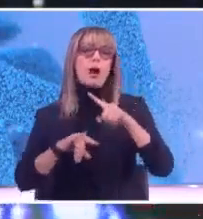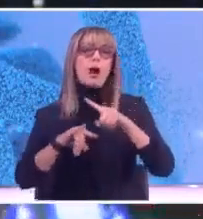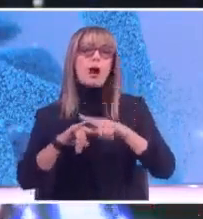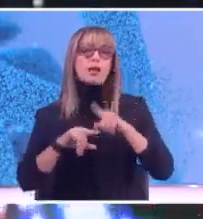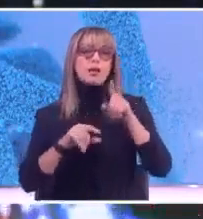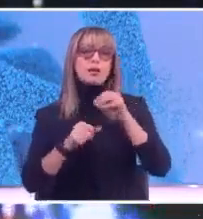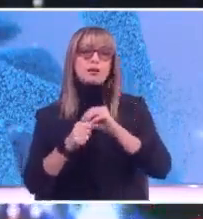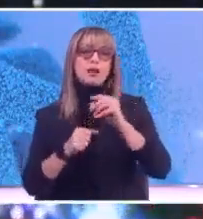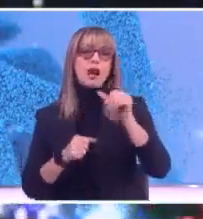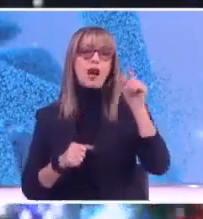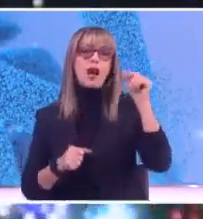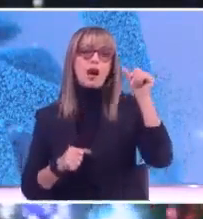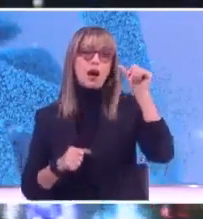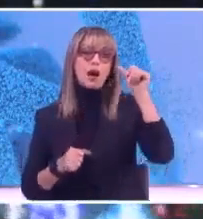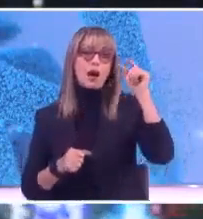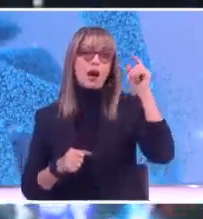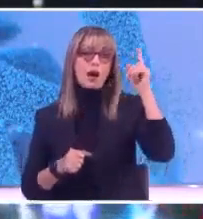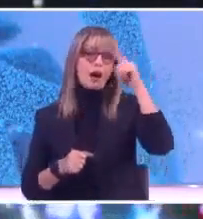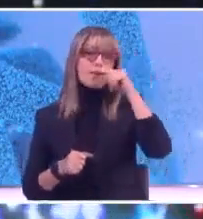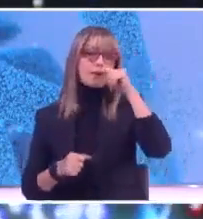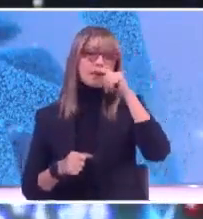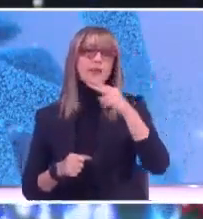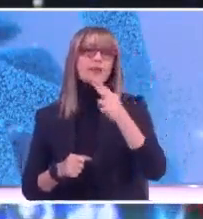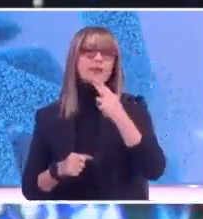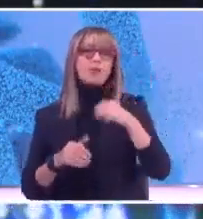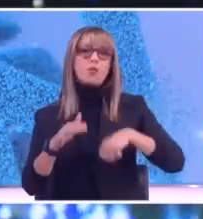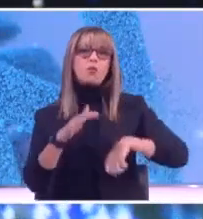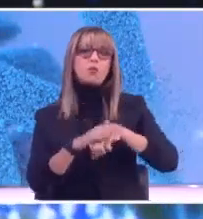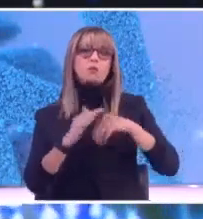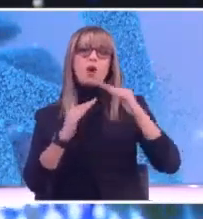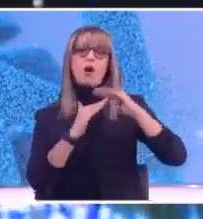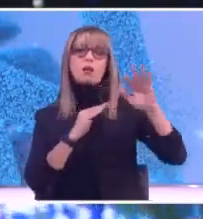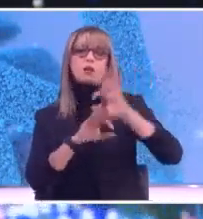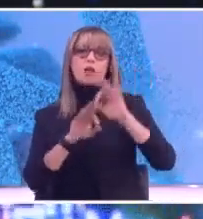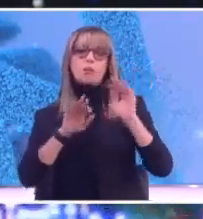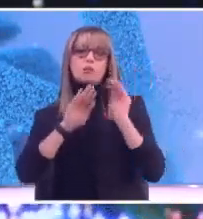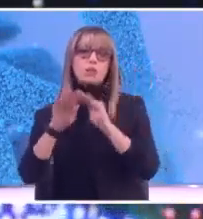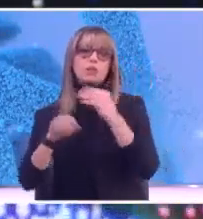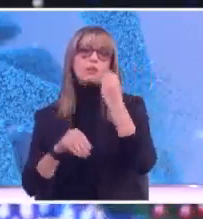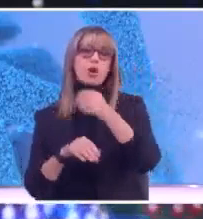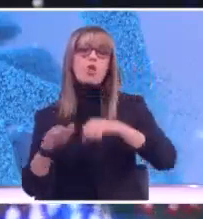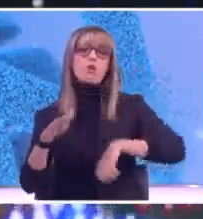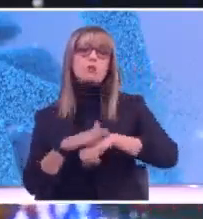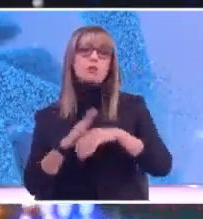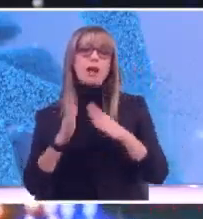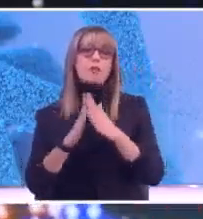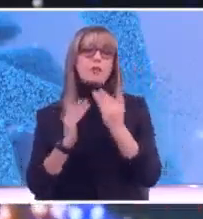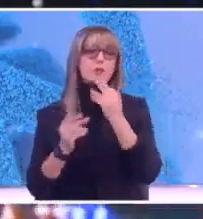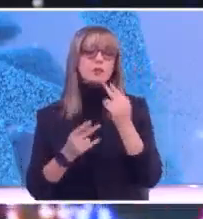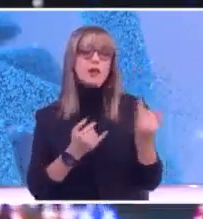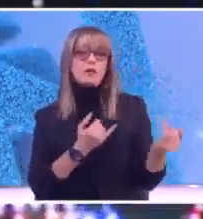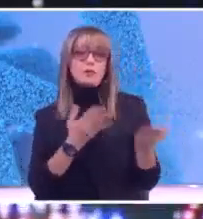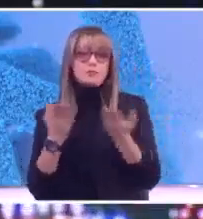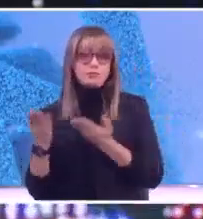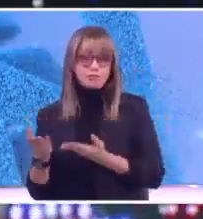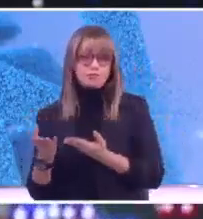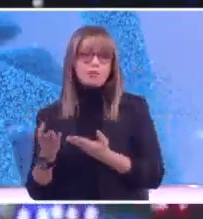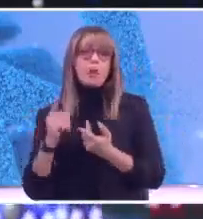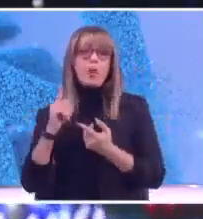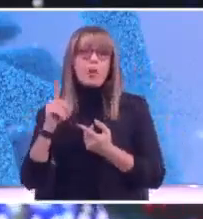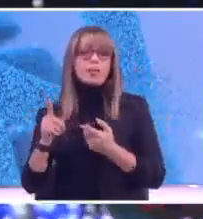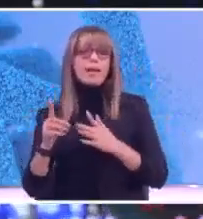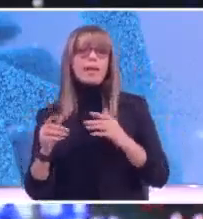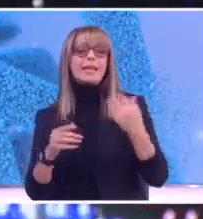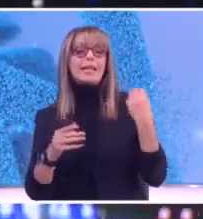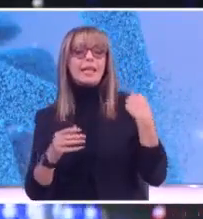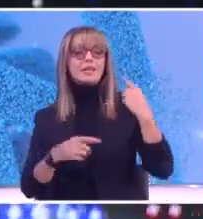Gücü'nün Afrikalı kadın futbolcularına yöre halkı tam destek veriyor. Futbolcuları evlerinde misafir eden bölge sakinleri onlara